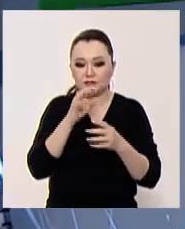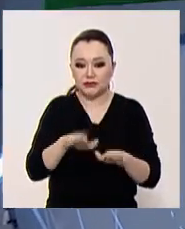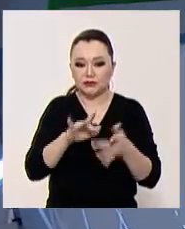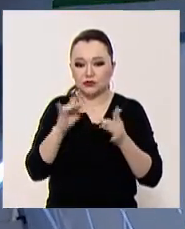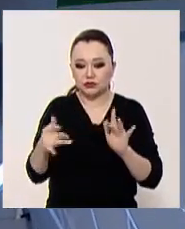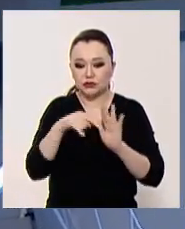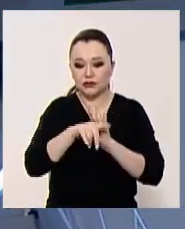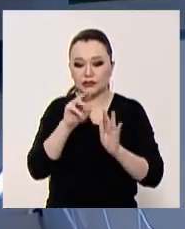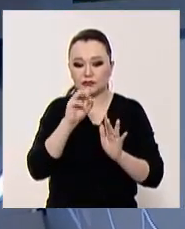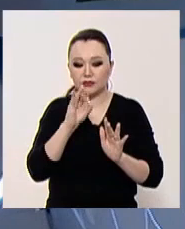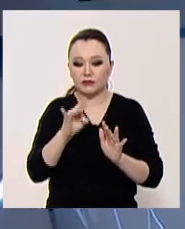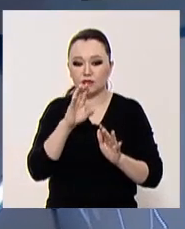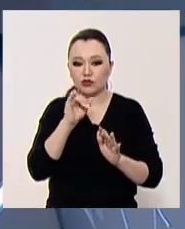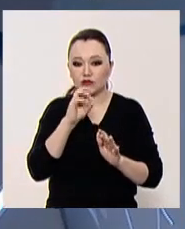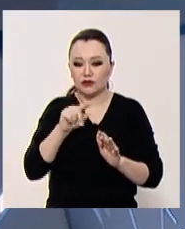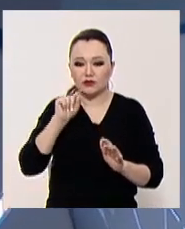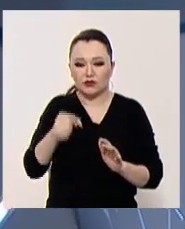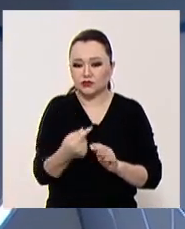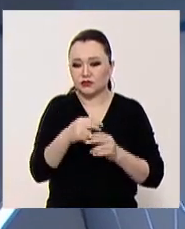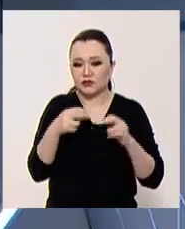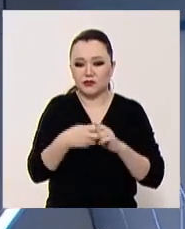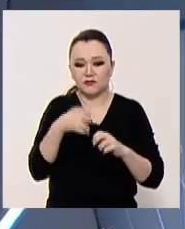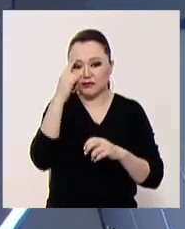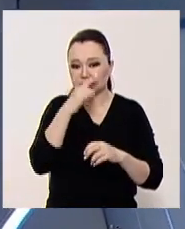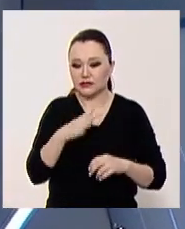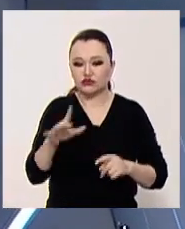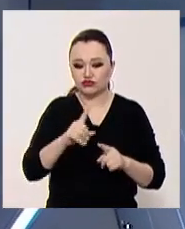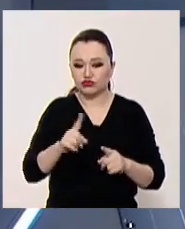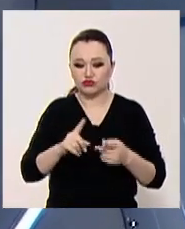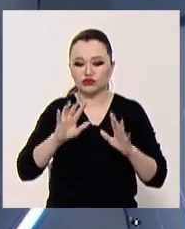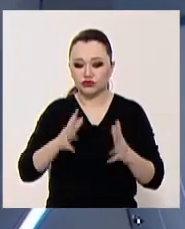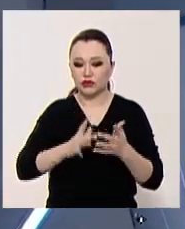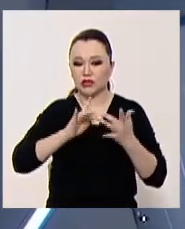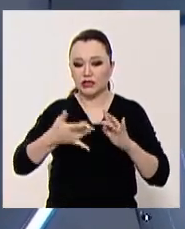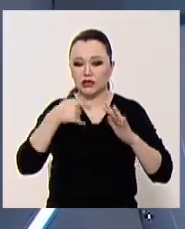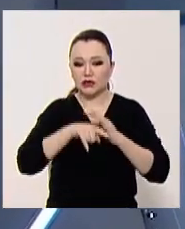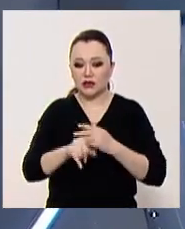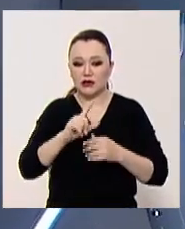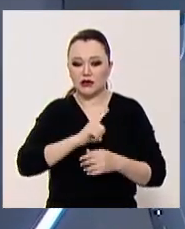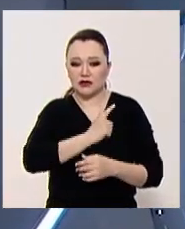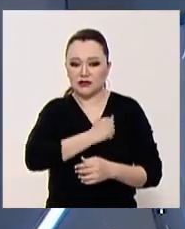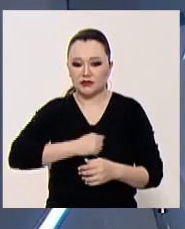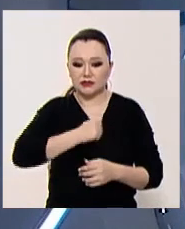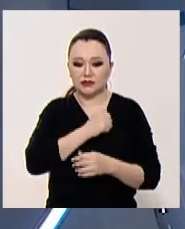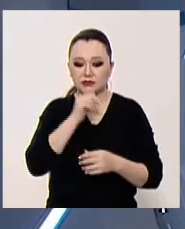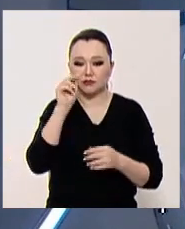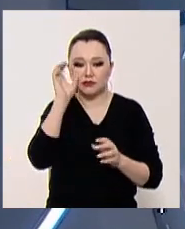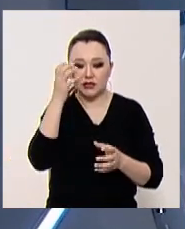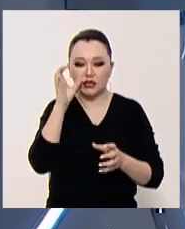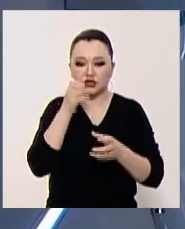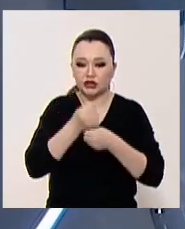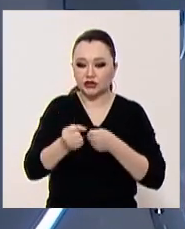Кибербуллинг стал одной из самых острых проблем в Казахстане. Что провоцирует онлайн-агрессию и как уберечь детей от психологического